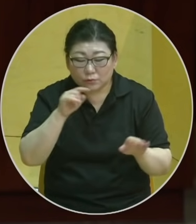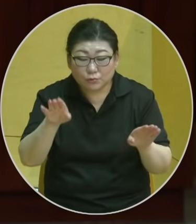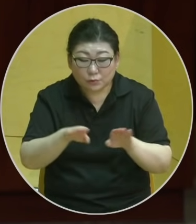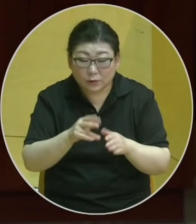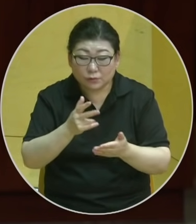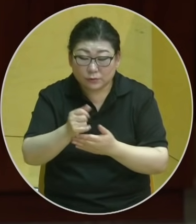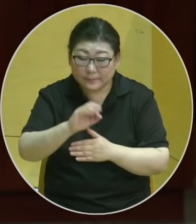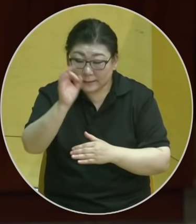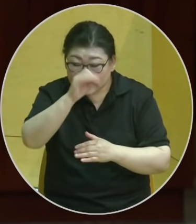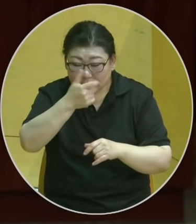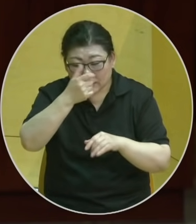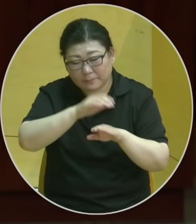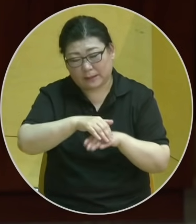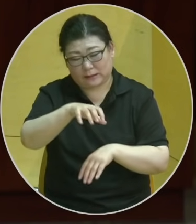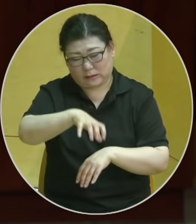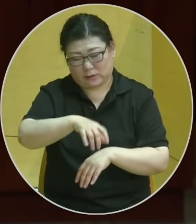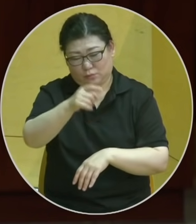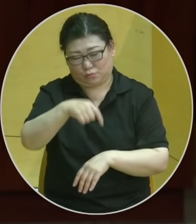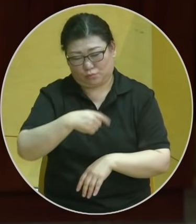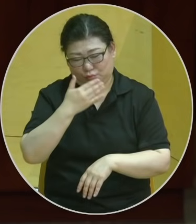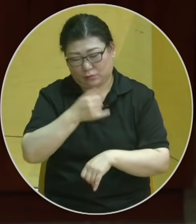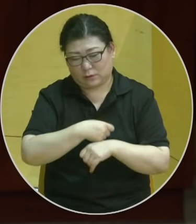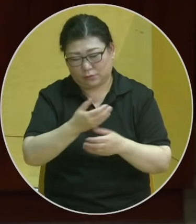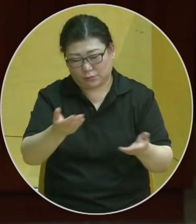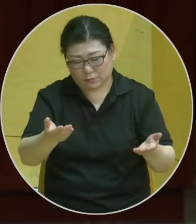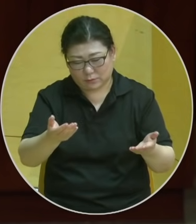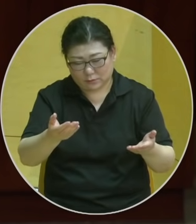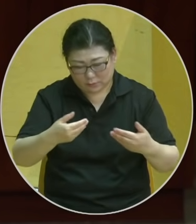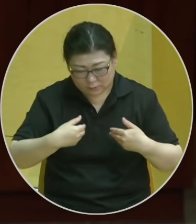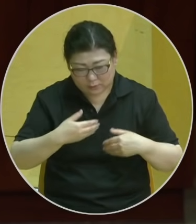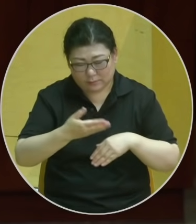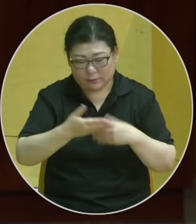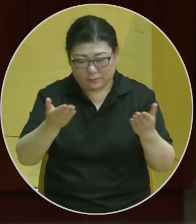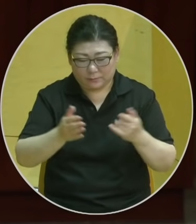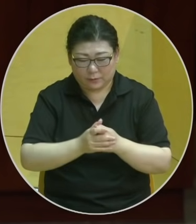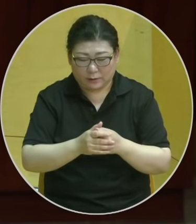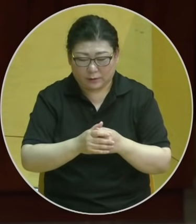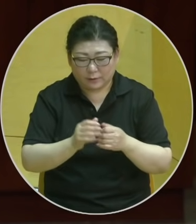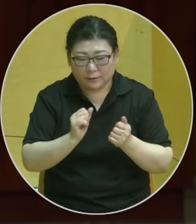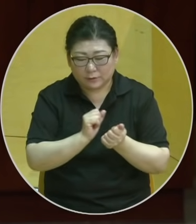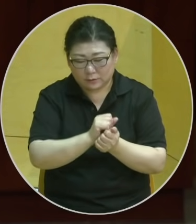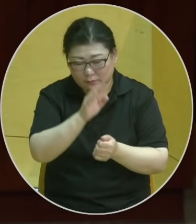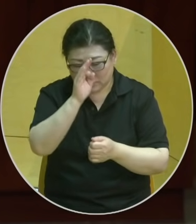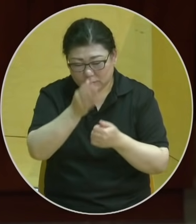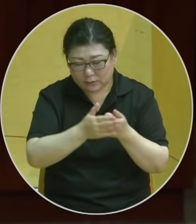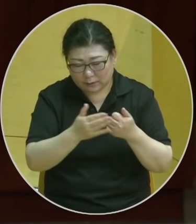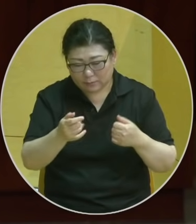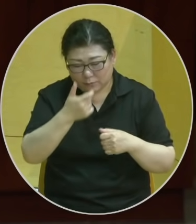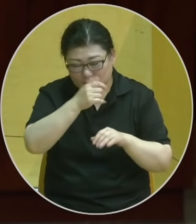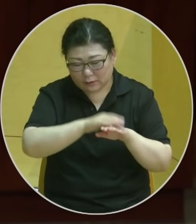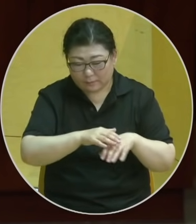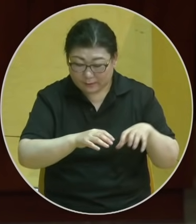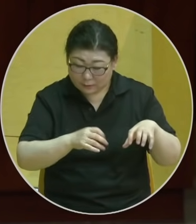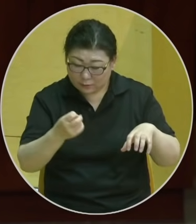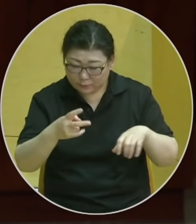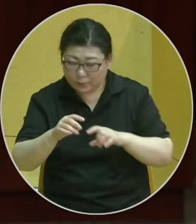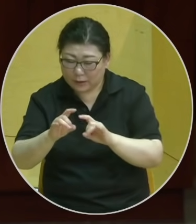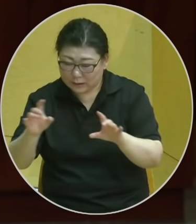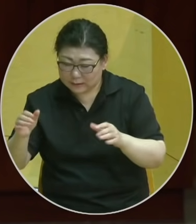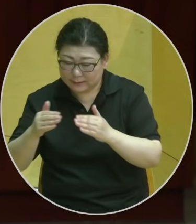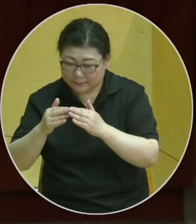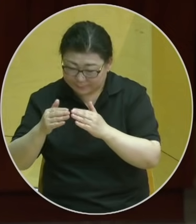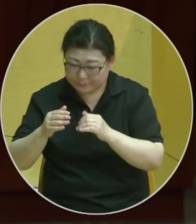자리에 나오게 하시니 감사드립니다. 전염병으로 인하여 예배당에서 또 각자의 주소에서